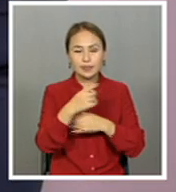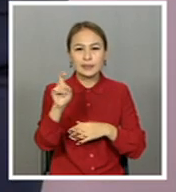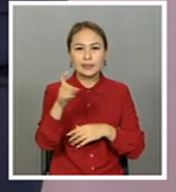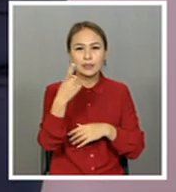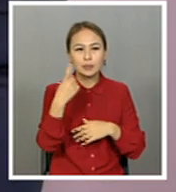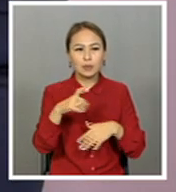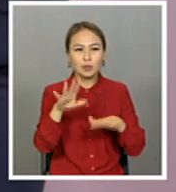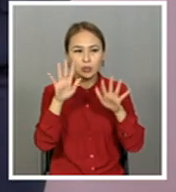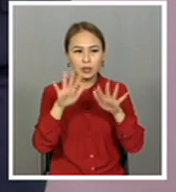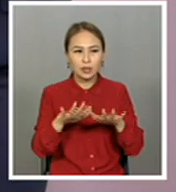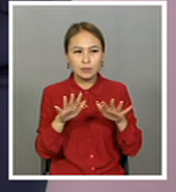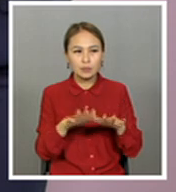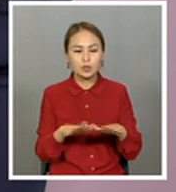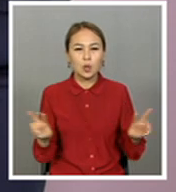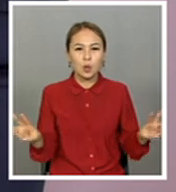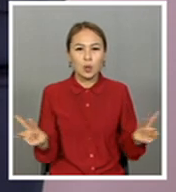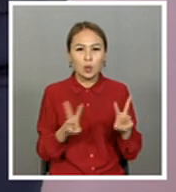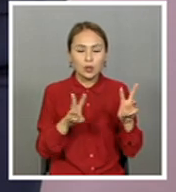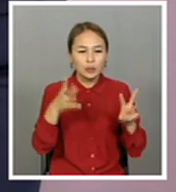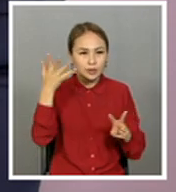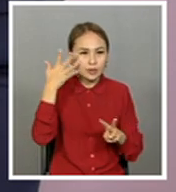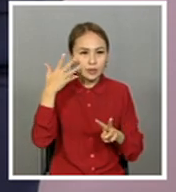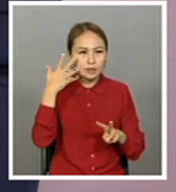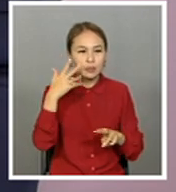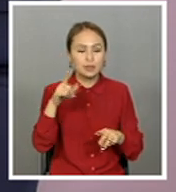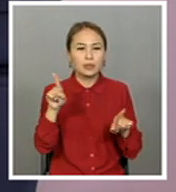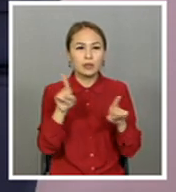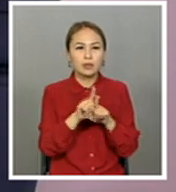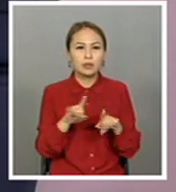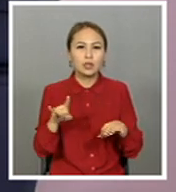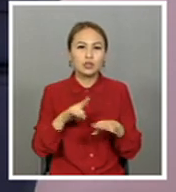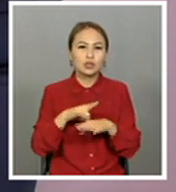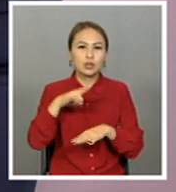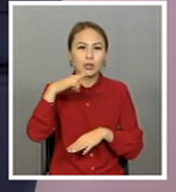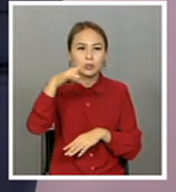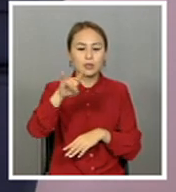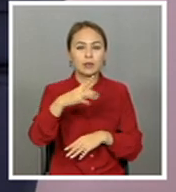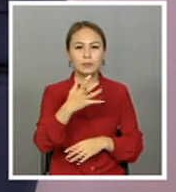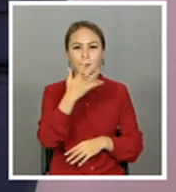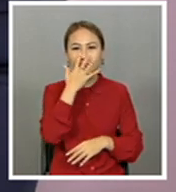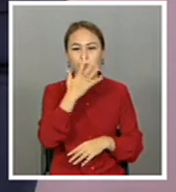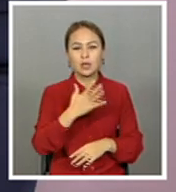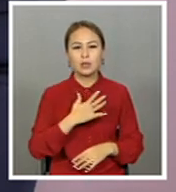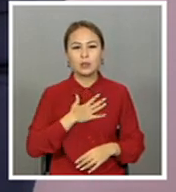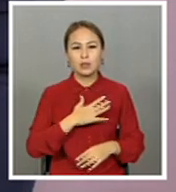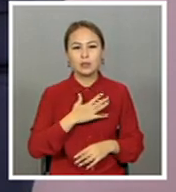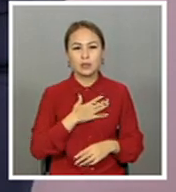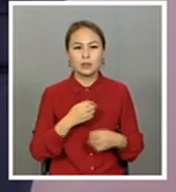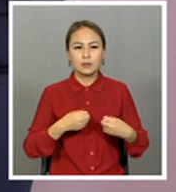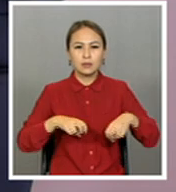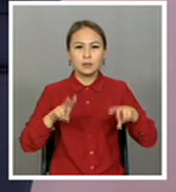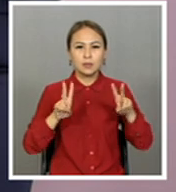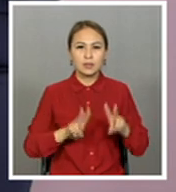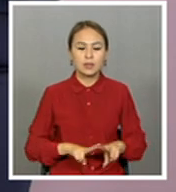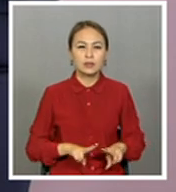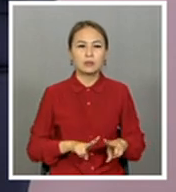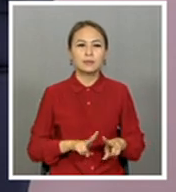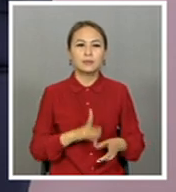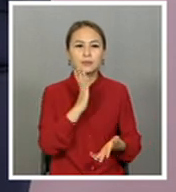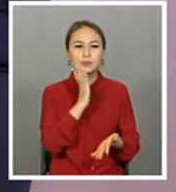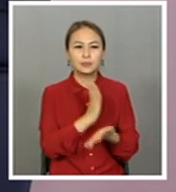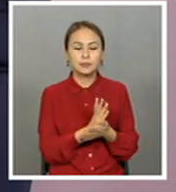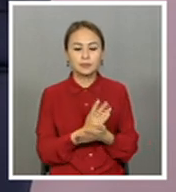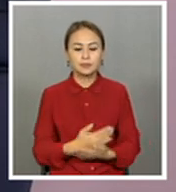өнеркәсібінде, өрт кезінде және ұшақта тыныс алуды қамтамасыз ету үшін